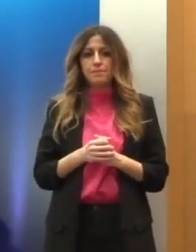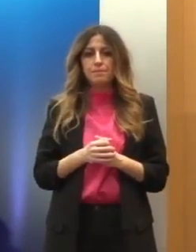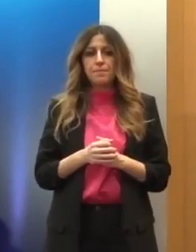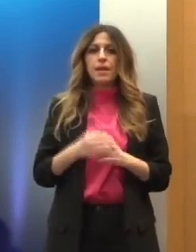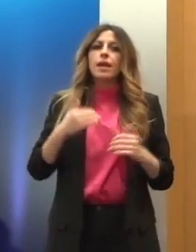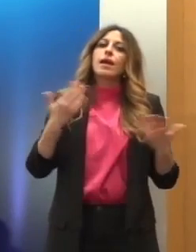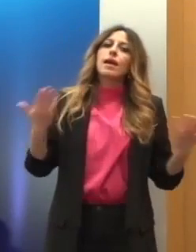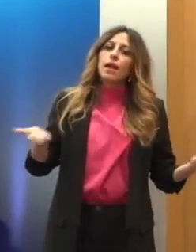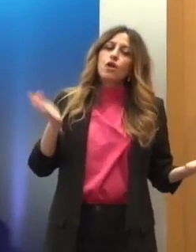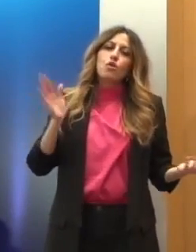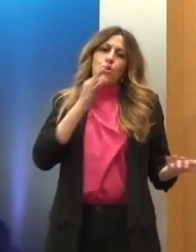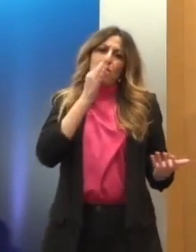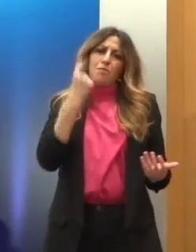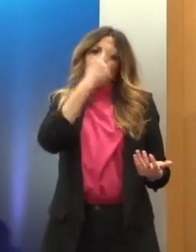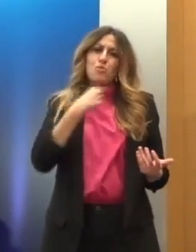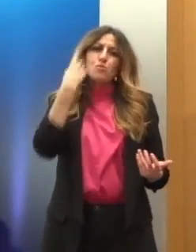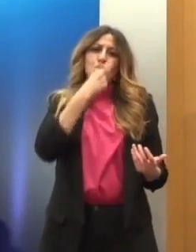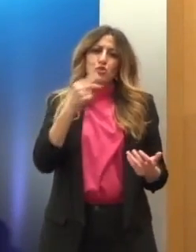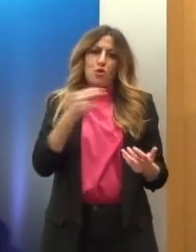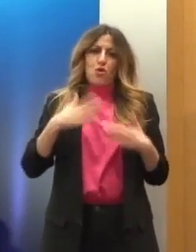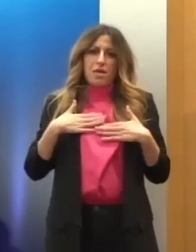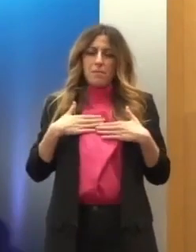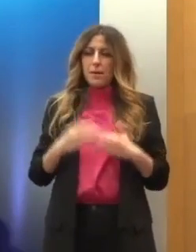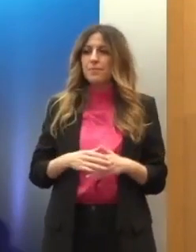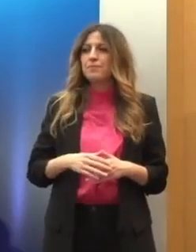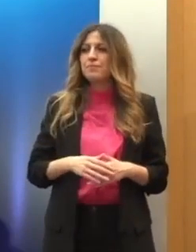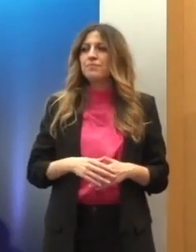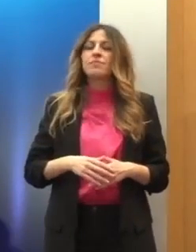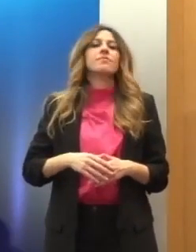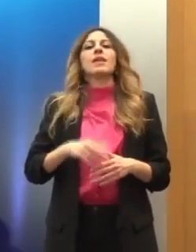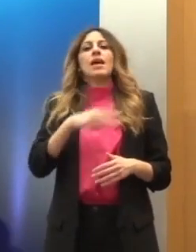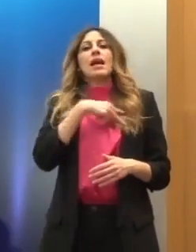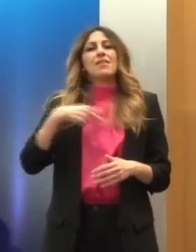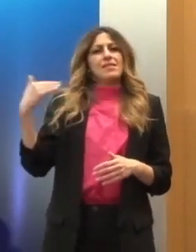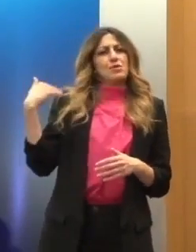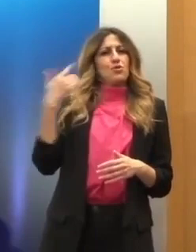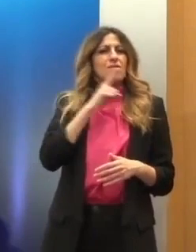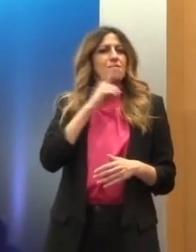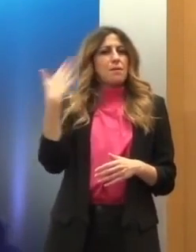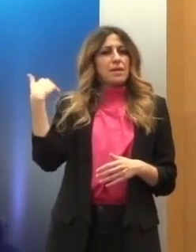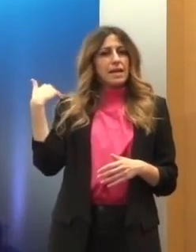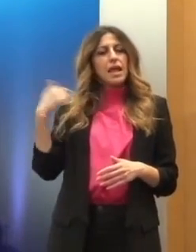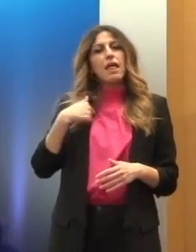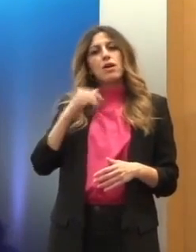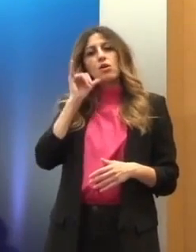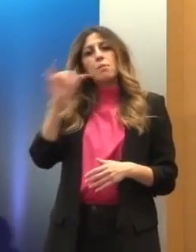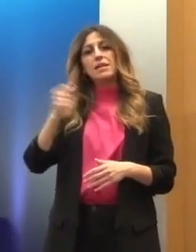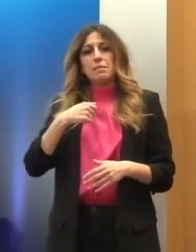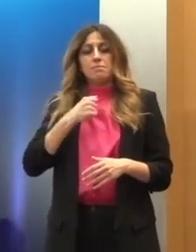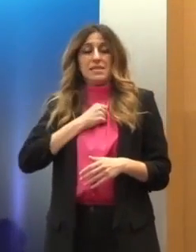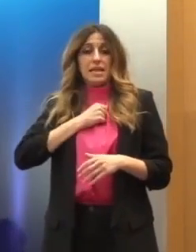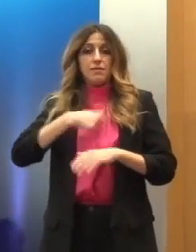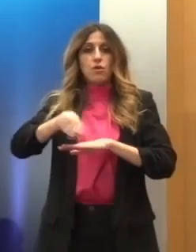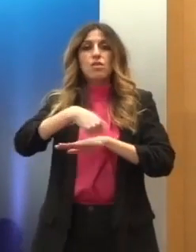λοιπόν μια προσωπική εξομολόγηση. Στο ερώτημα που έθετε ο αγαπητός μας καθηγητής, πάντα πίστευα ως δικηγόρος ότι η δικαστική διεκδίκηση είναι η